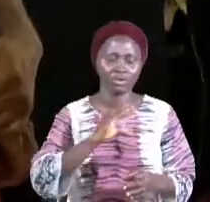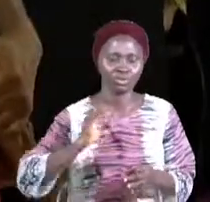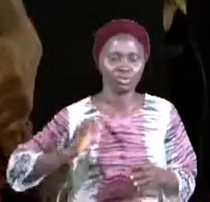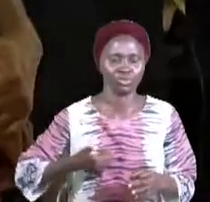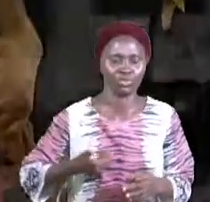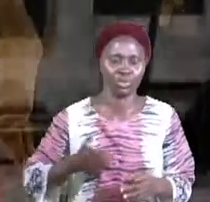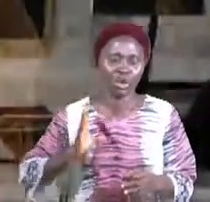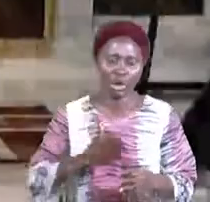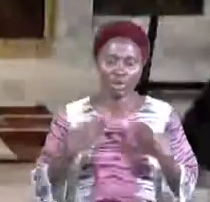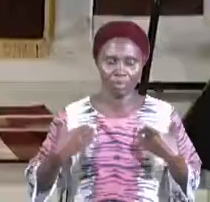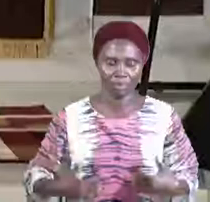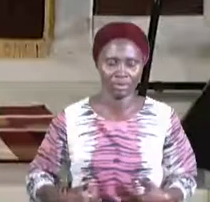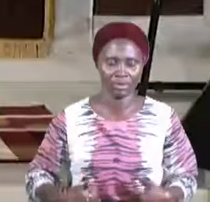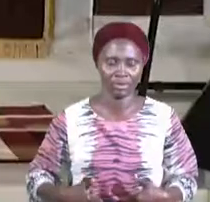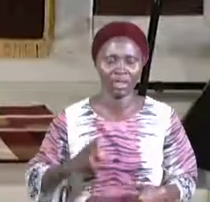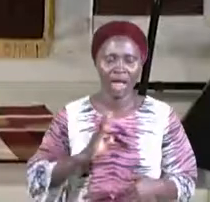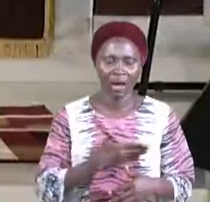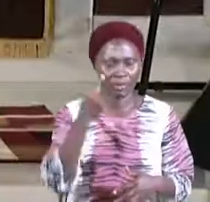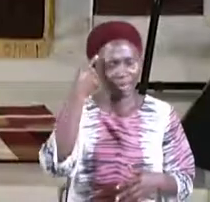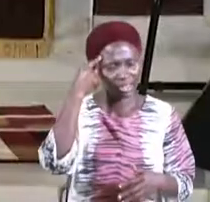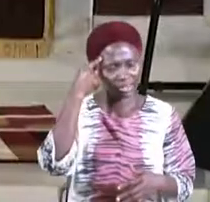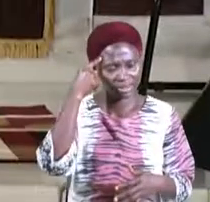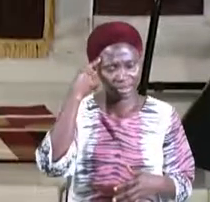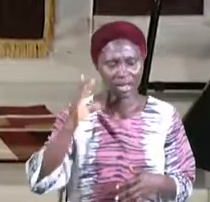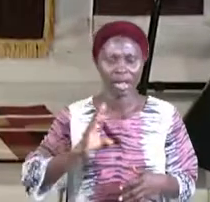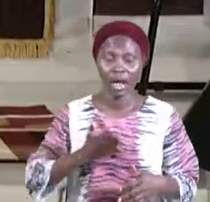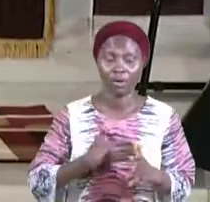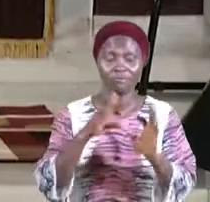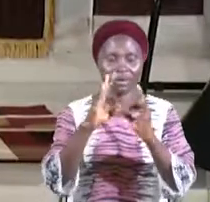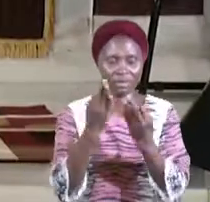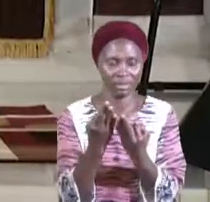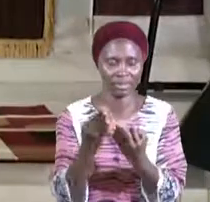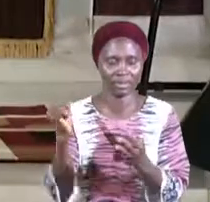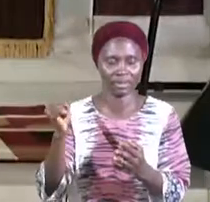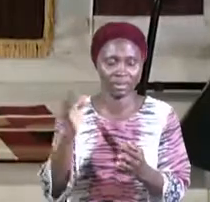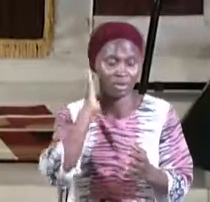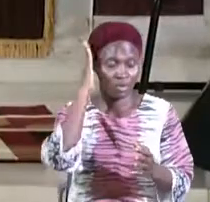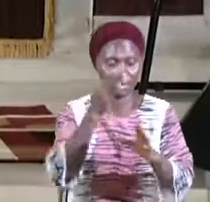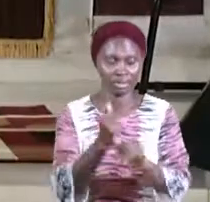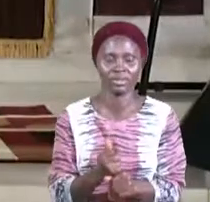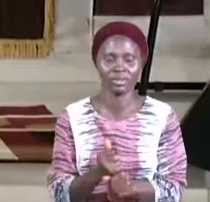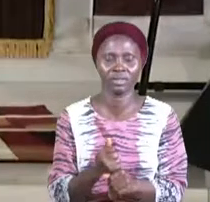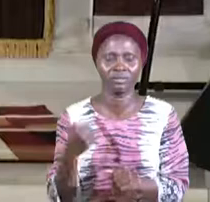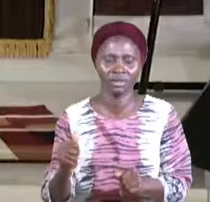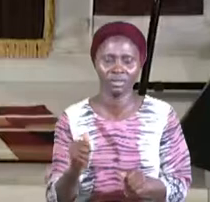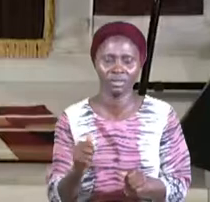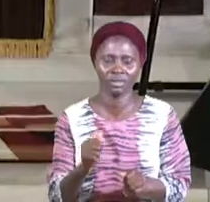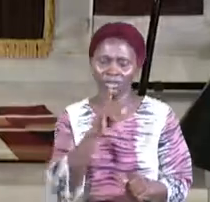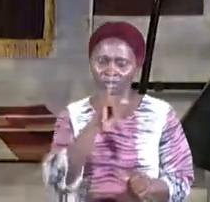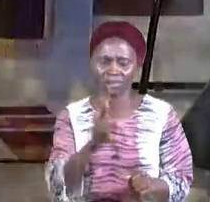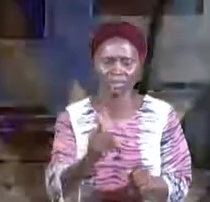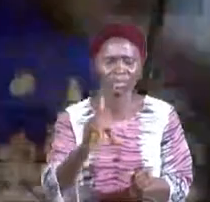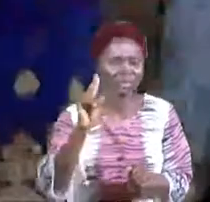âmes, nos corps, nos pensées, nos familles recevront une seconde